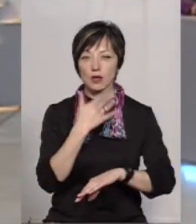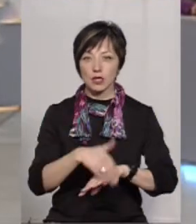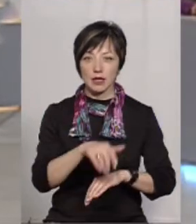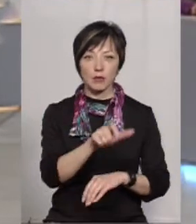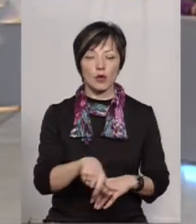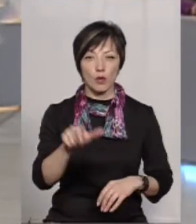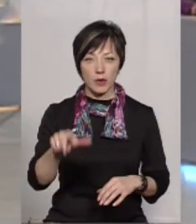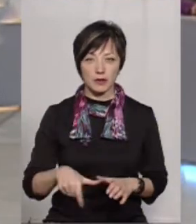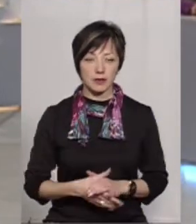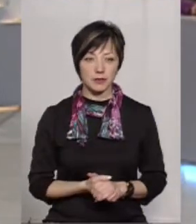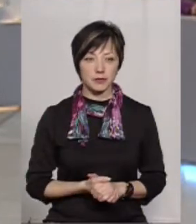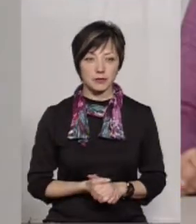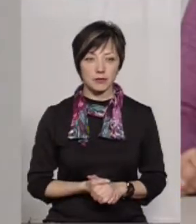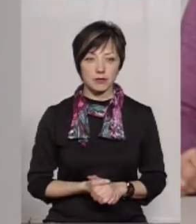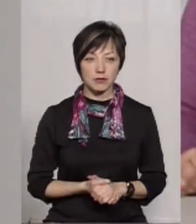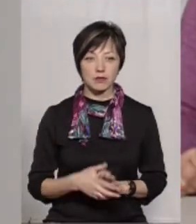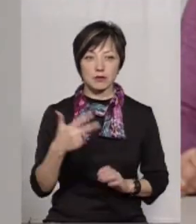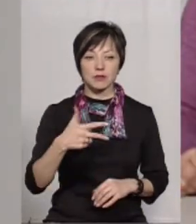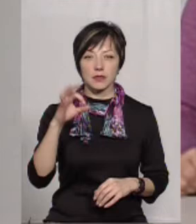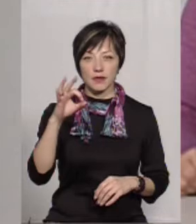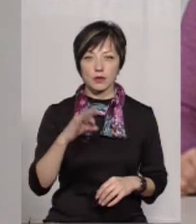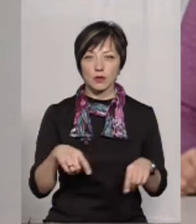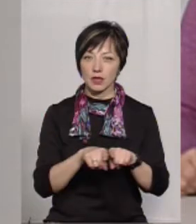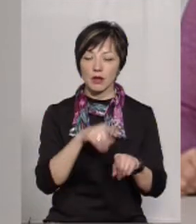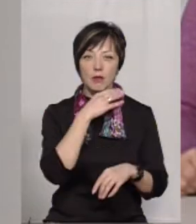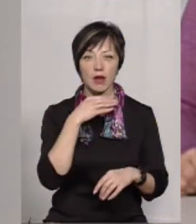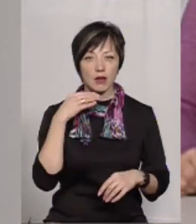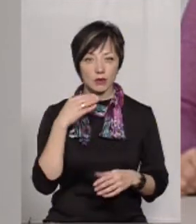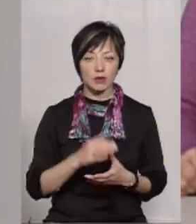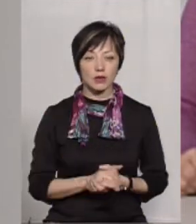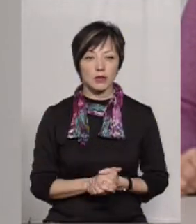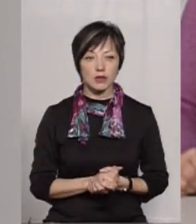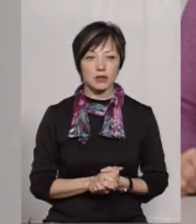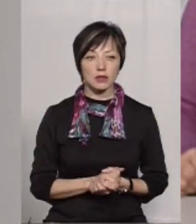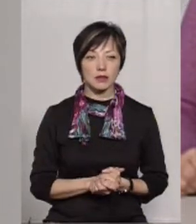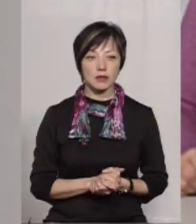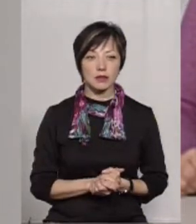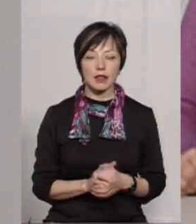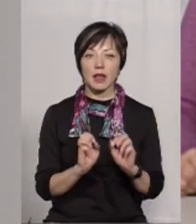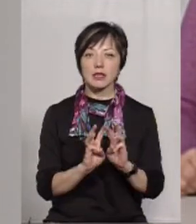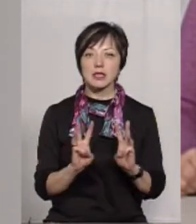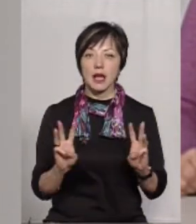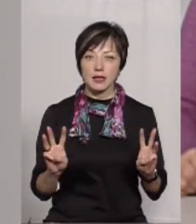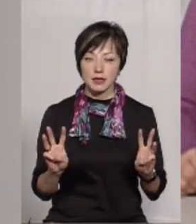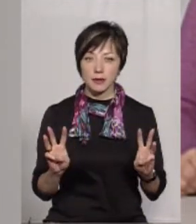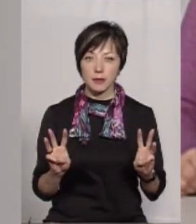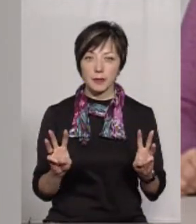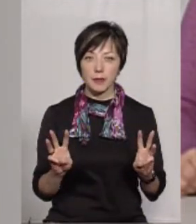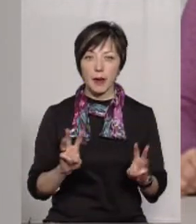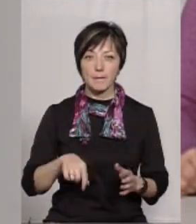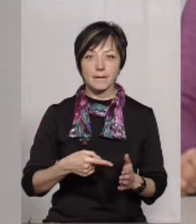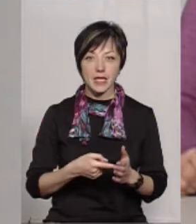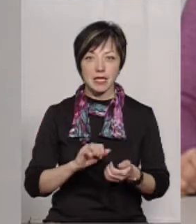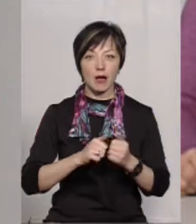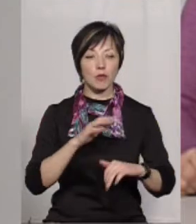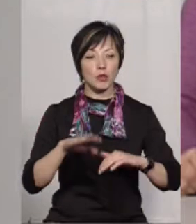іноземні громадяни. 30%? Угу. Так багато. Угу. От на сайті